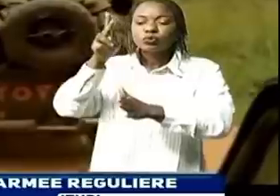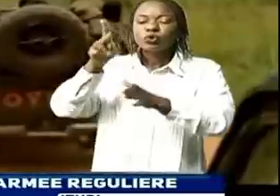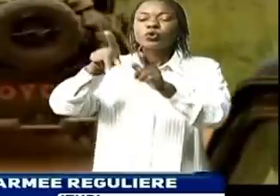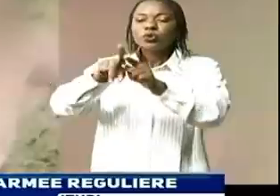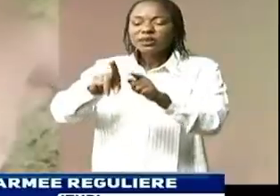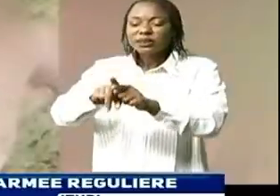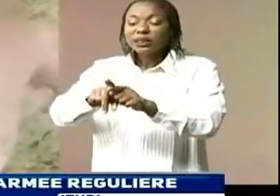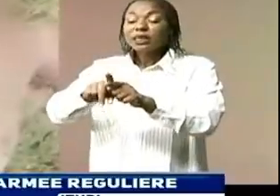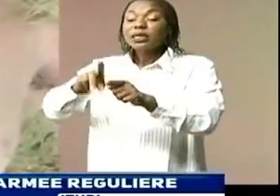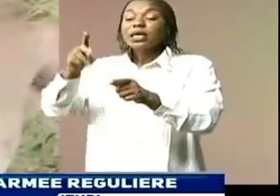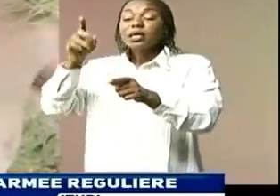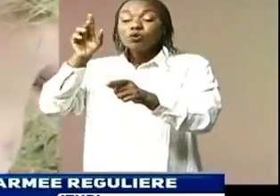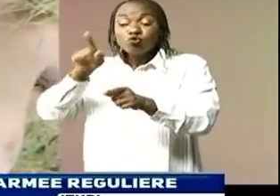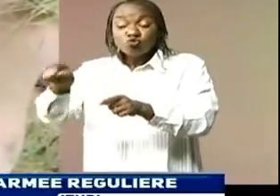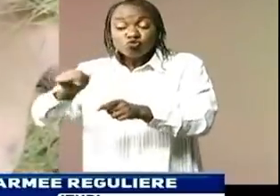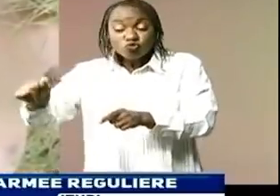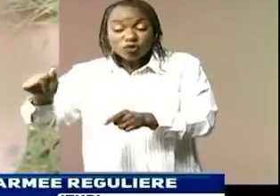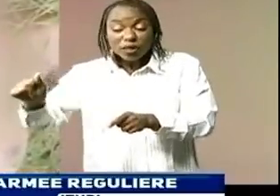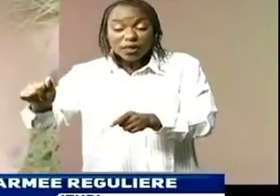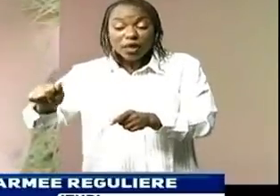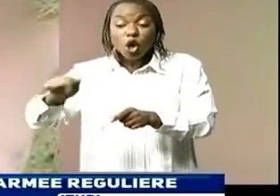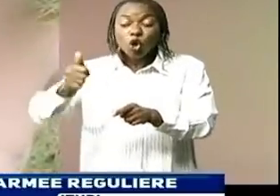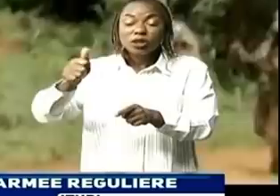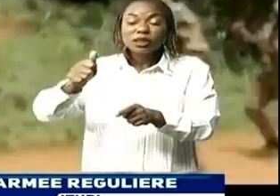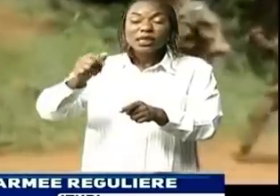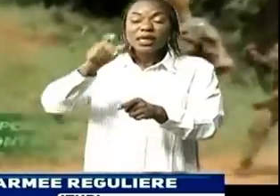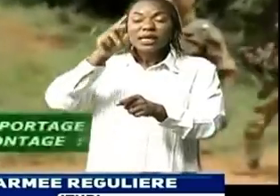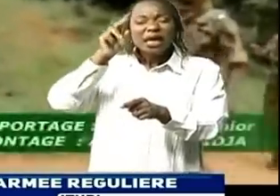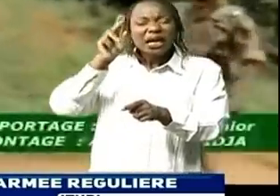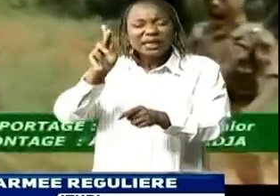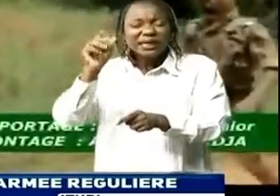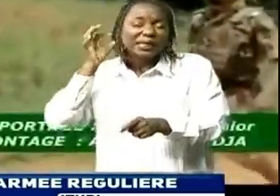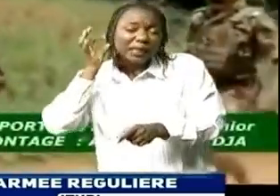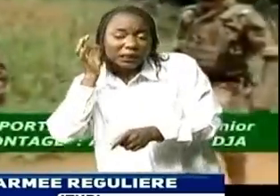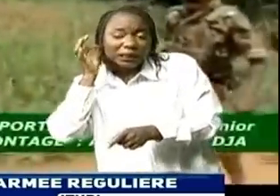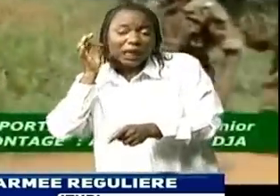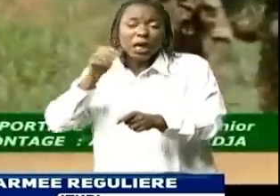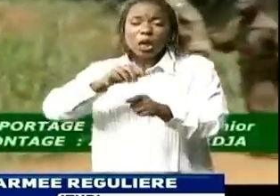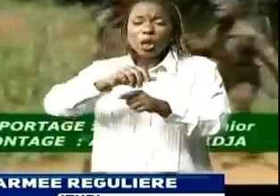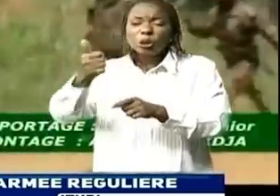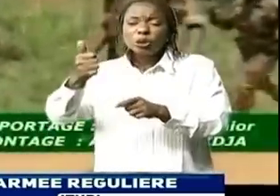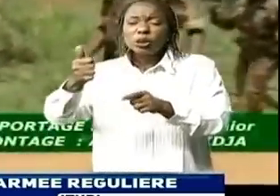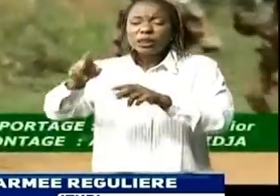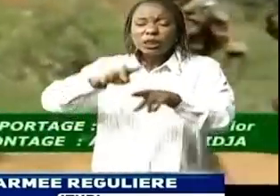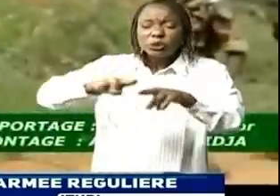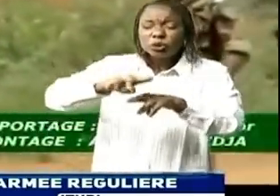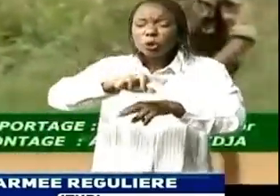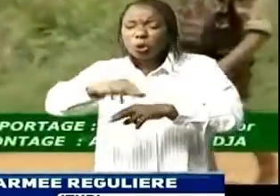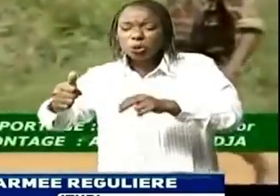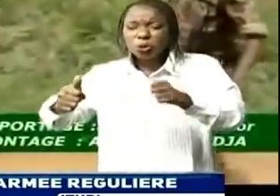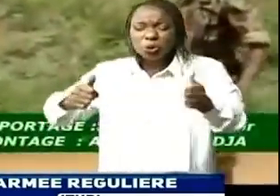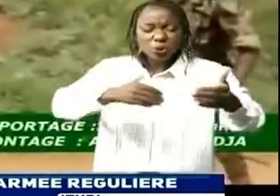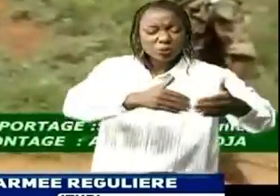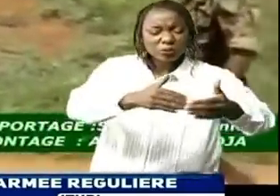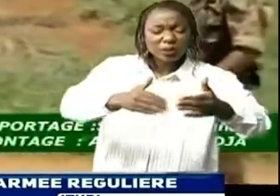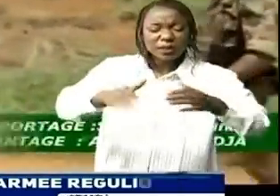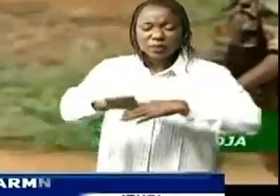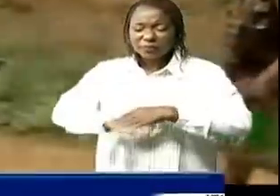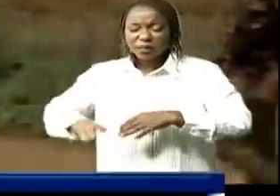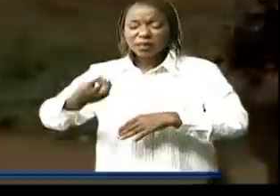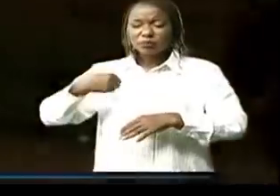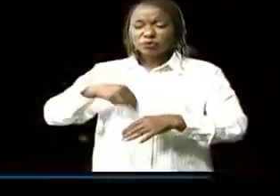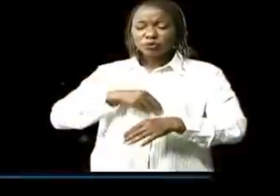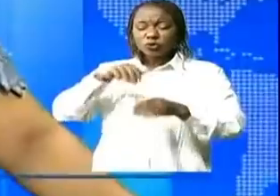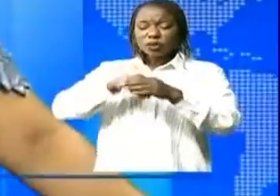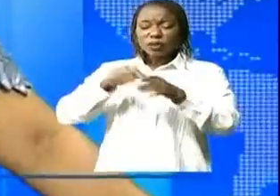commandants ADEF, dont un Somalien, un Tanzanien et un Kenyan, ont été définitivement neutralisés par les forces armées dans la même